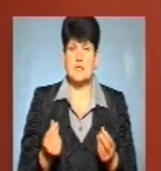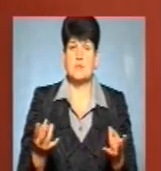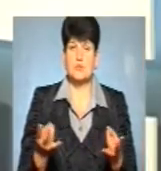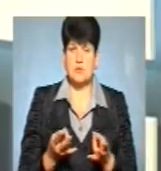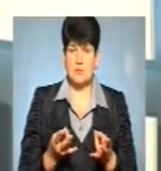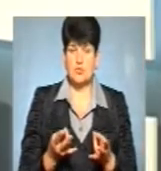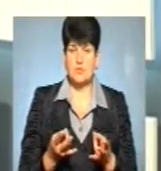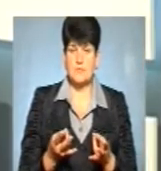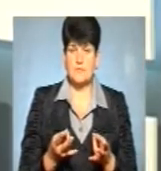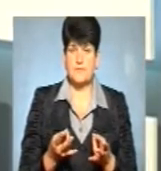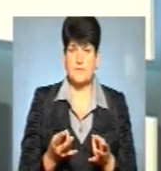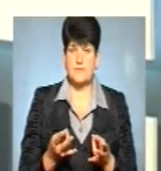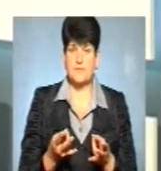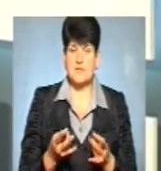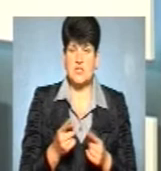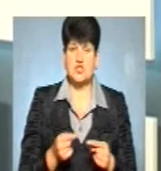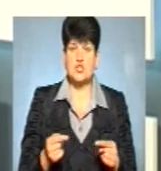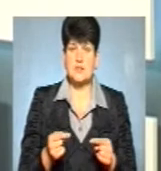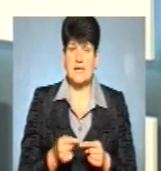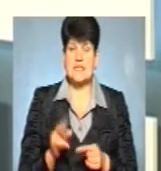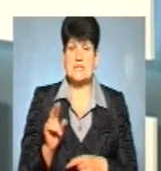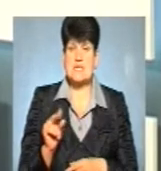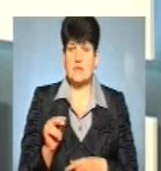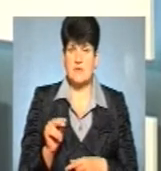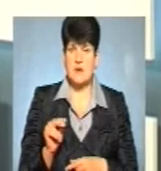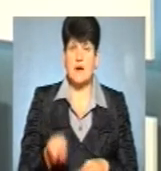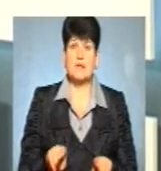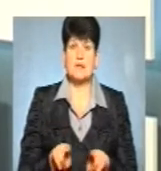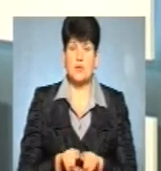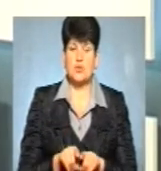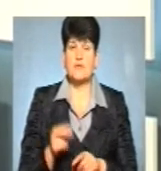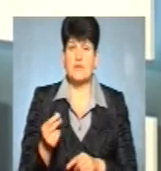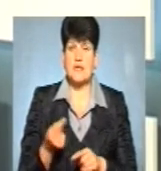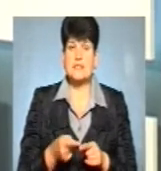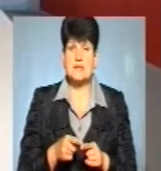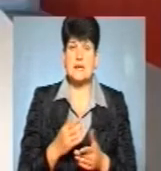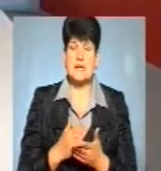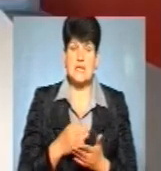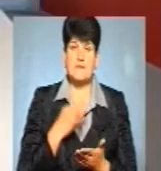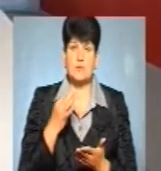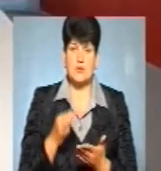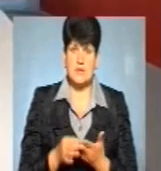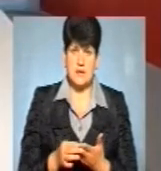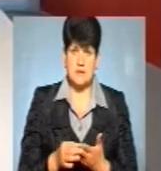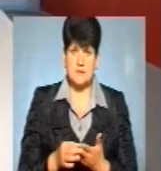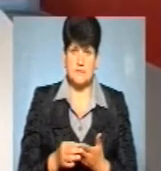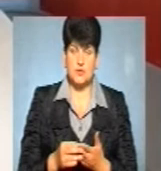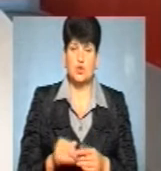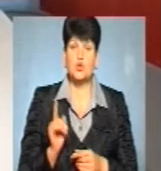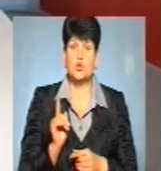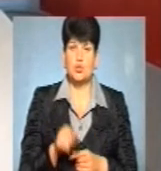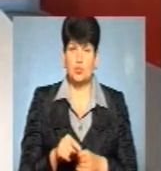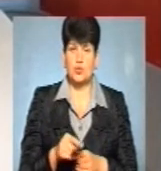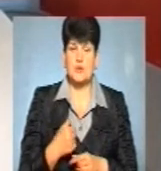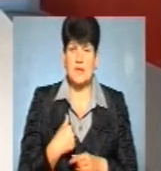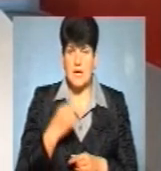потребують безпосередньо чітких цифр, а також фінанси – це є відповідальність за ці фінанси. Тому